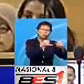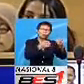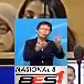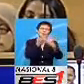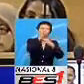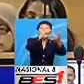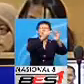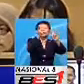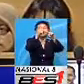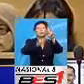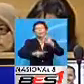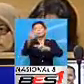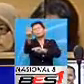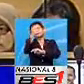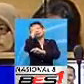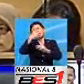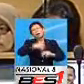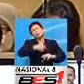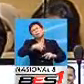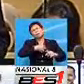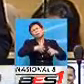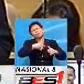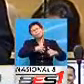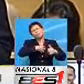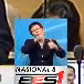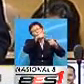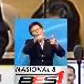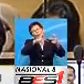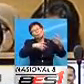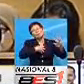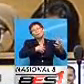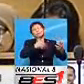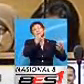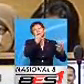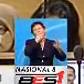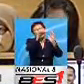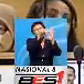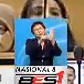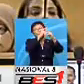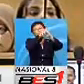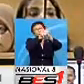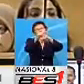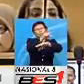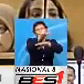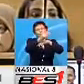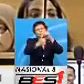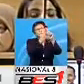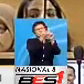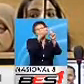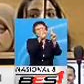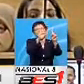internet daripada orang awam oleh kerana aduan-aduan ini adalah menjurus kepada kesalahan di bawah akta perlindungan pengguna